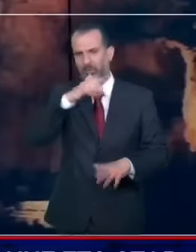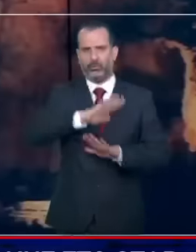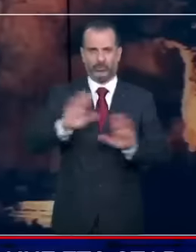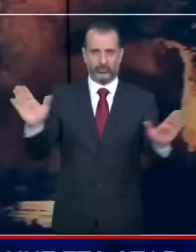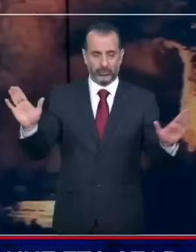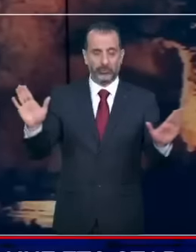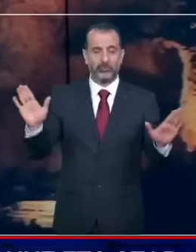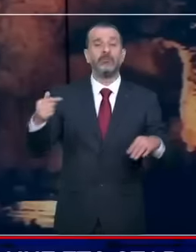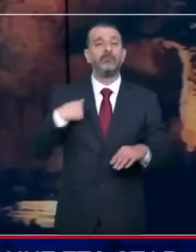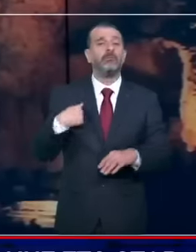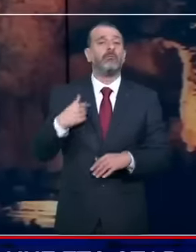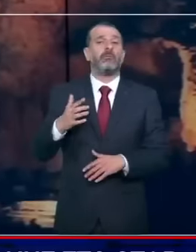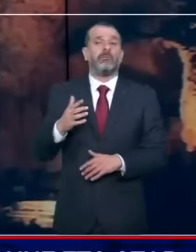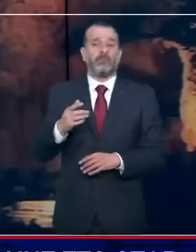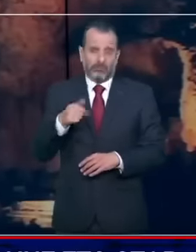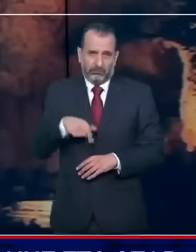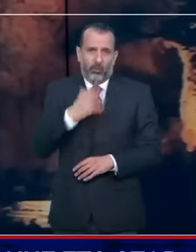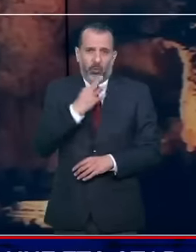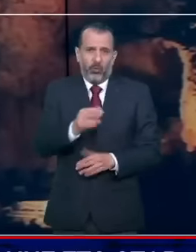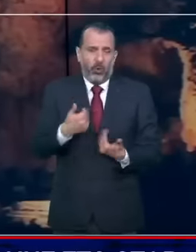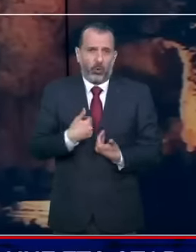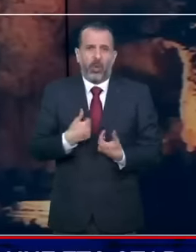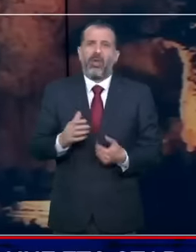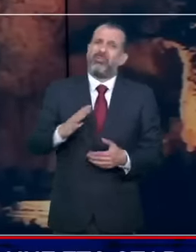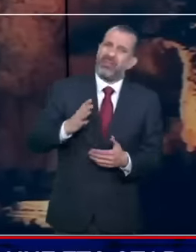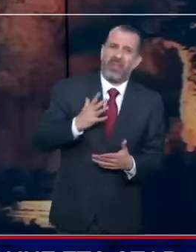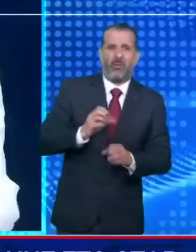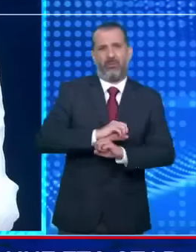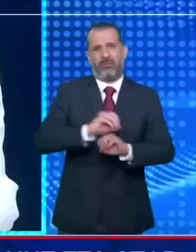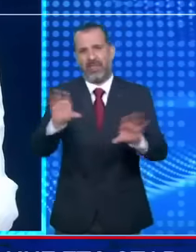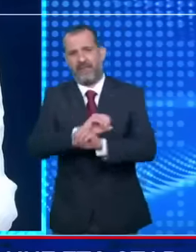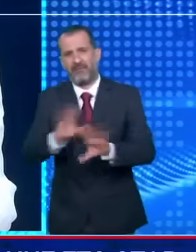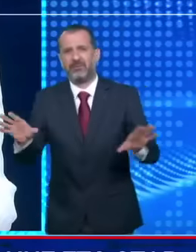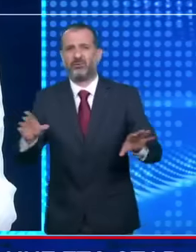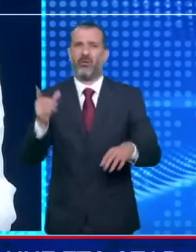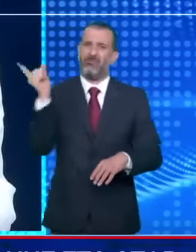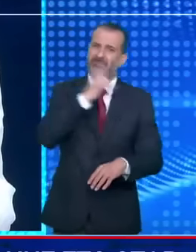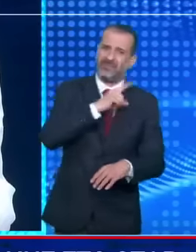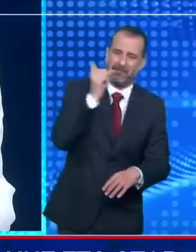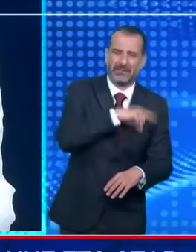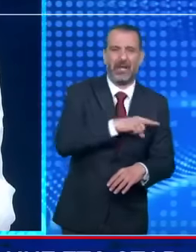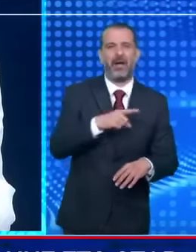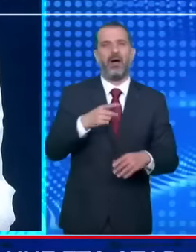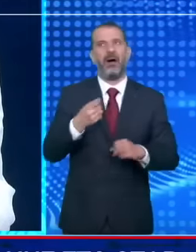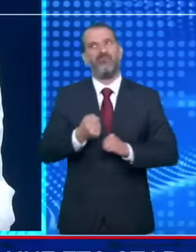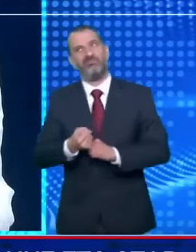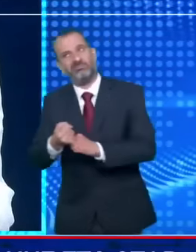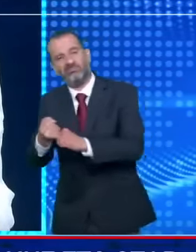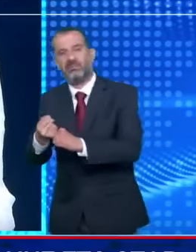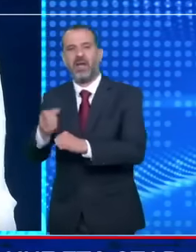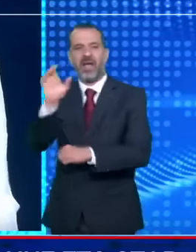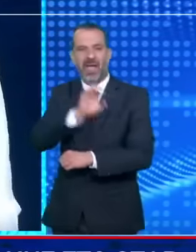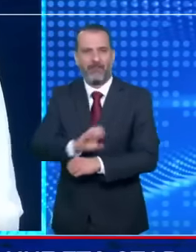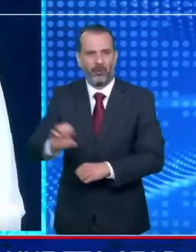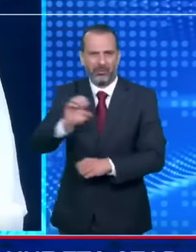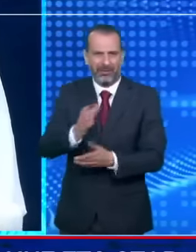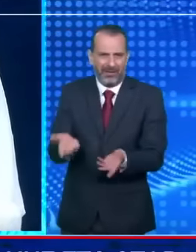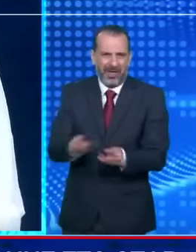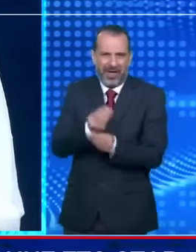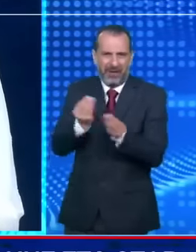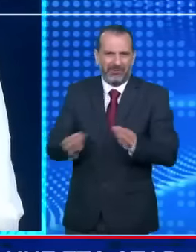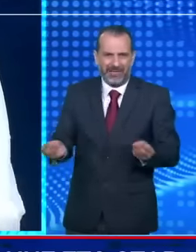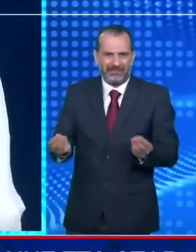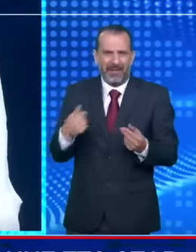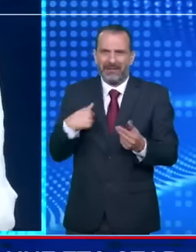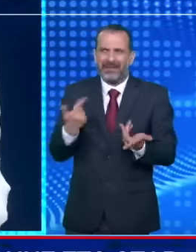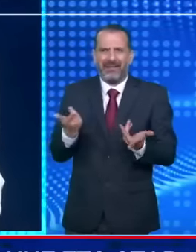το λόγο, αντί να βγάλουμε σποτάκια που λένε ψέματα περί πιο κοντά στην Ευρώπη, όταν είμαστε χειρότεροι